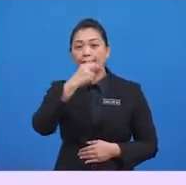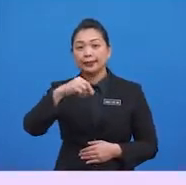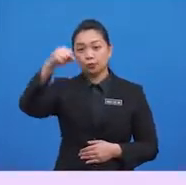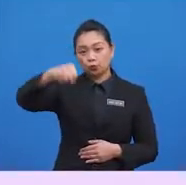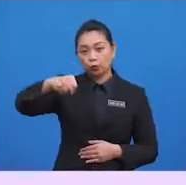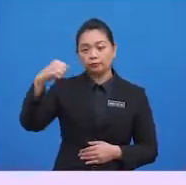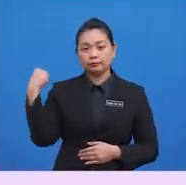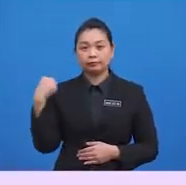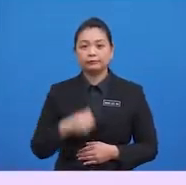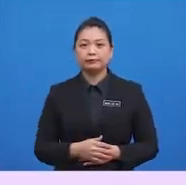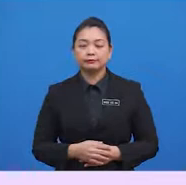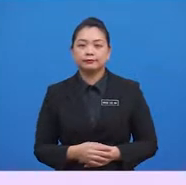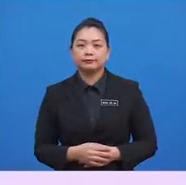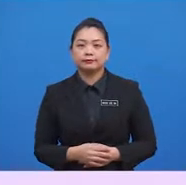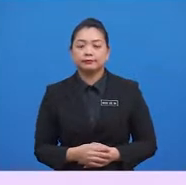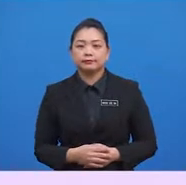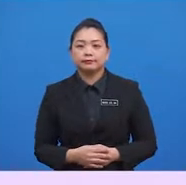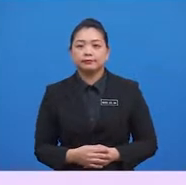murid-murid?